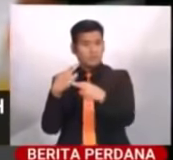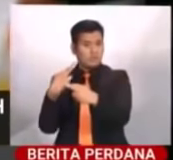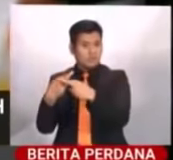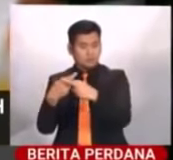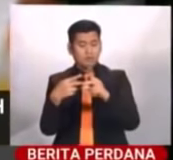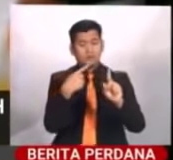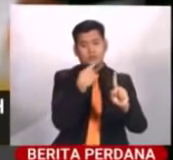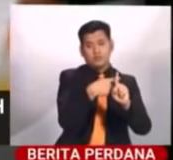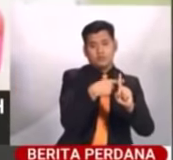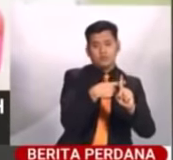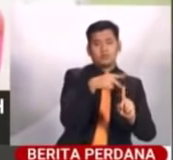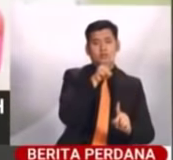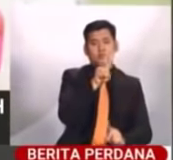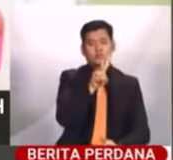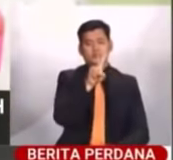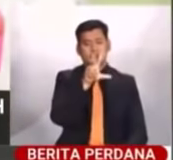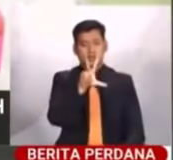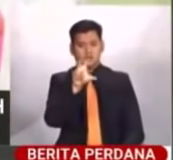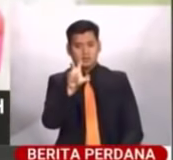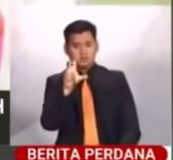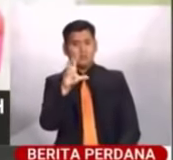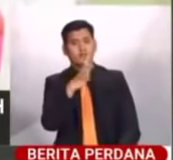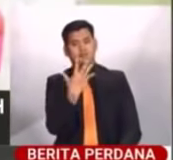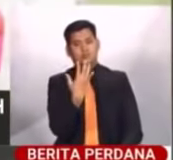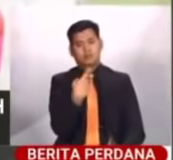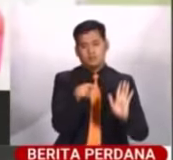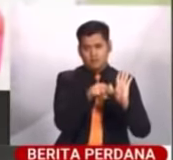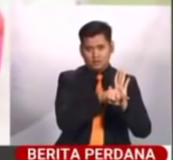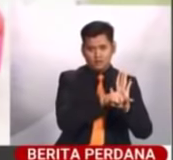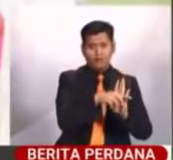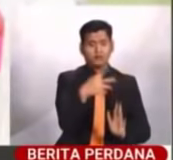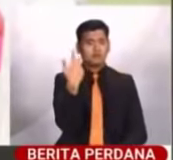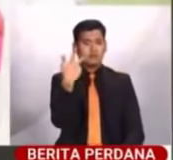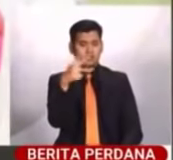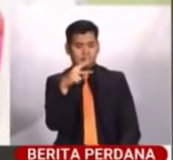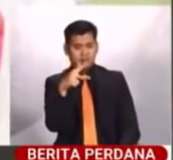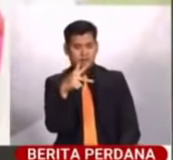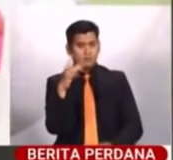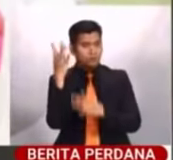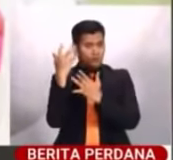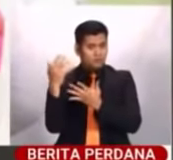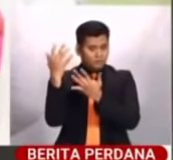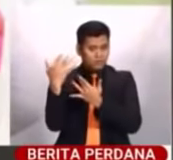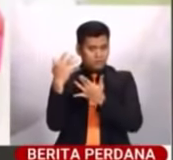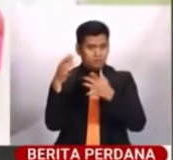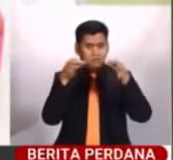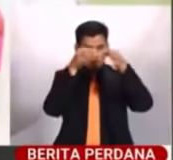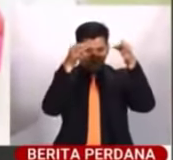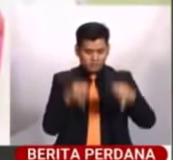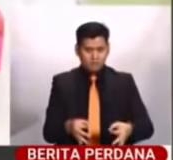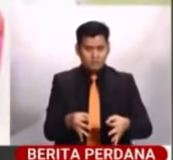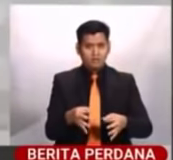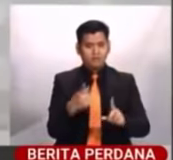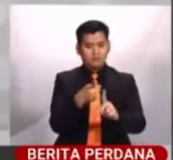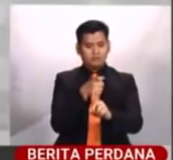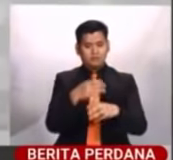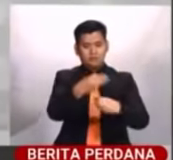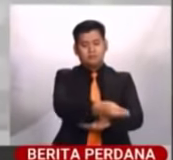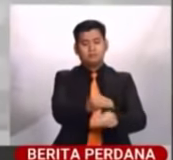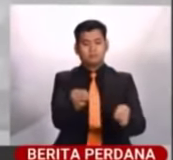positif, 230 kes dikesan negatif, sementara 13 kes menunggu keputusan makmal.